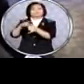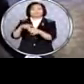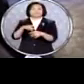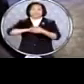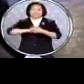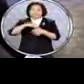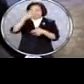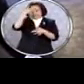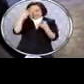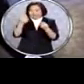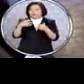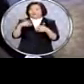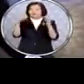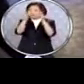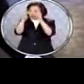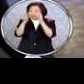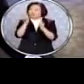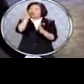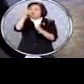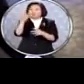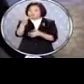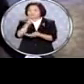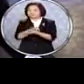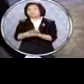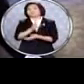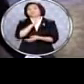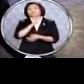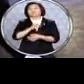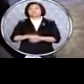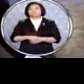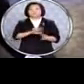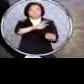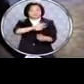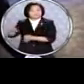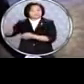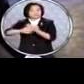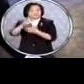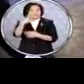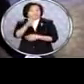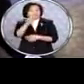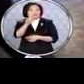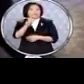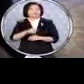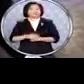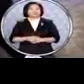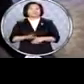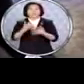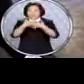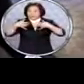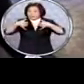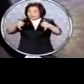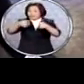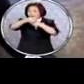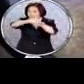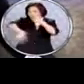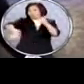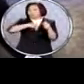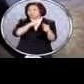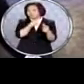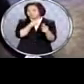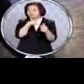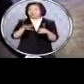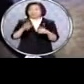有障碍的使用，而且是一个合理的价格。另外一个，我倒是觉得除了整个网络的健步以外，我也知